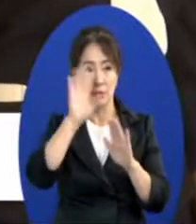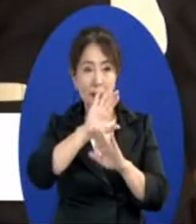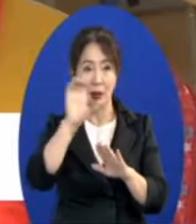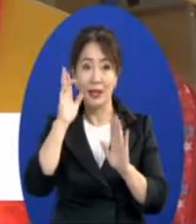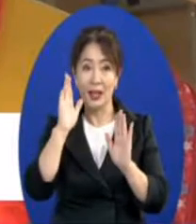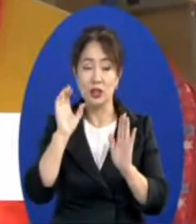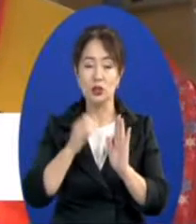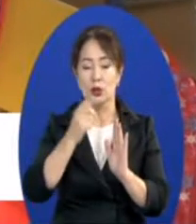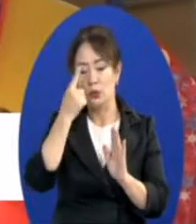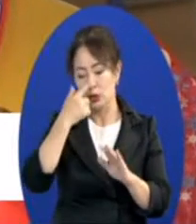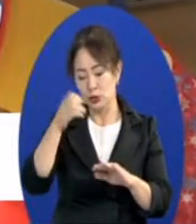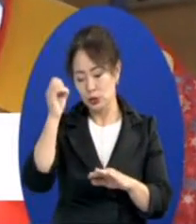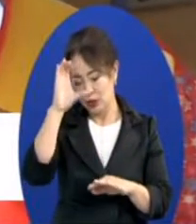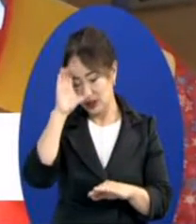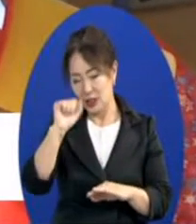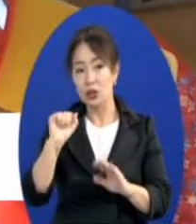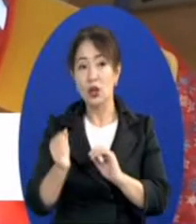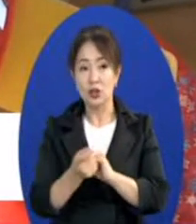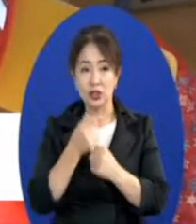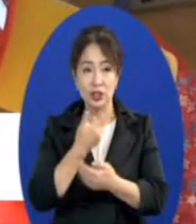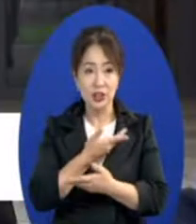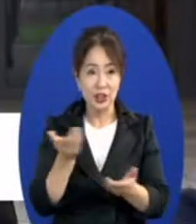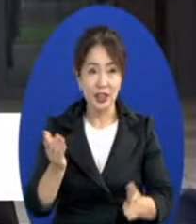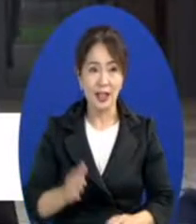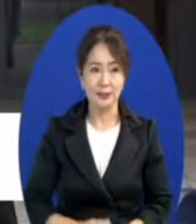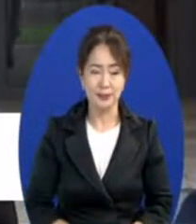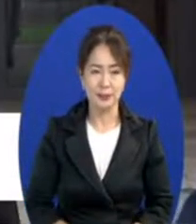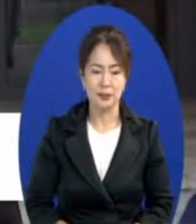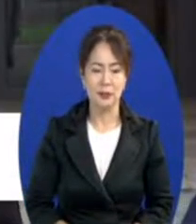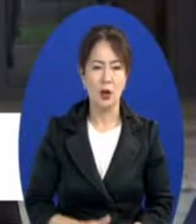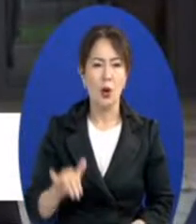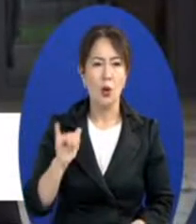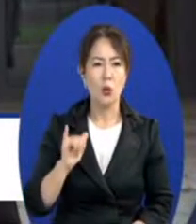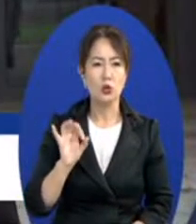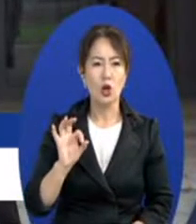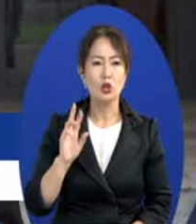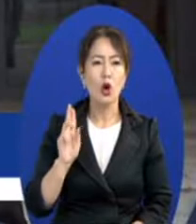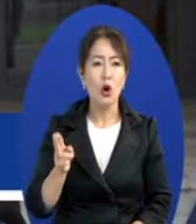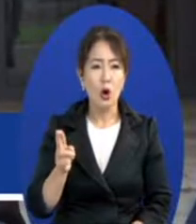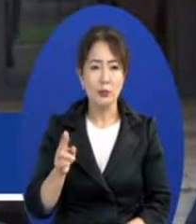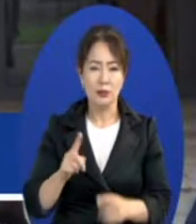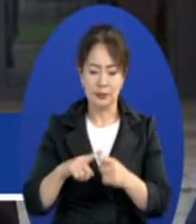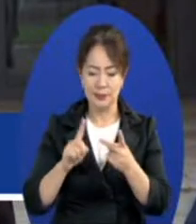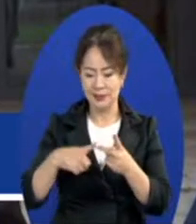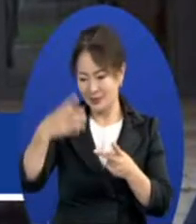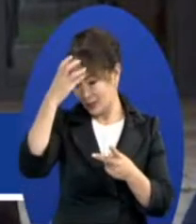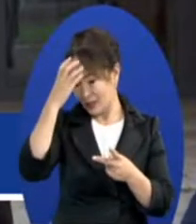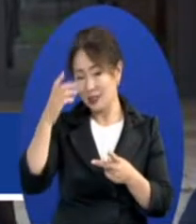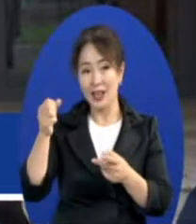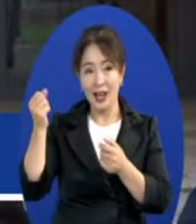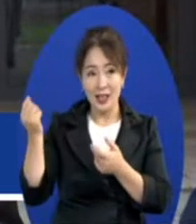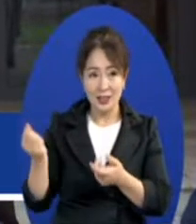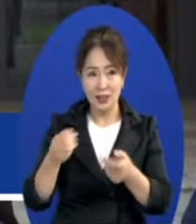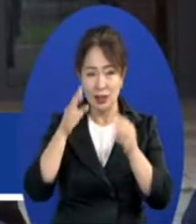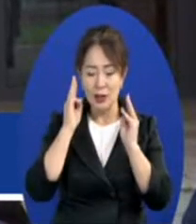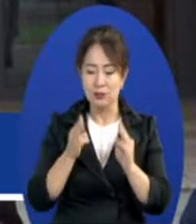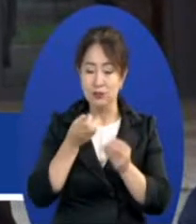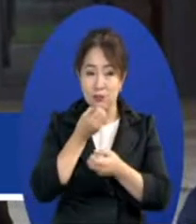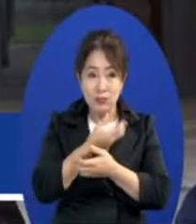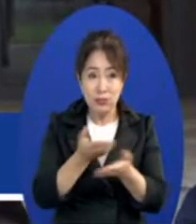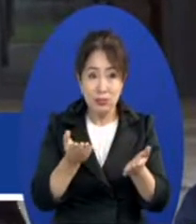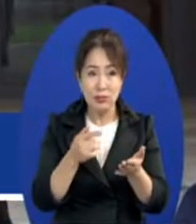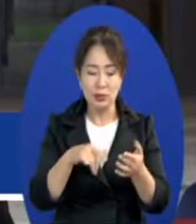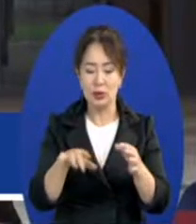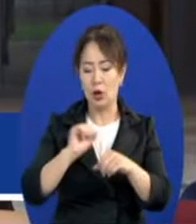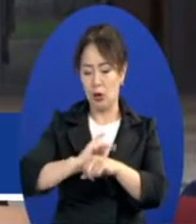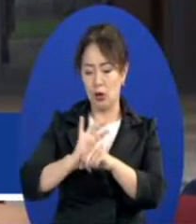анхаарах хэрэгтэй. Монгол Улсын ерхий сайд онцлсан юм аа. Улсын онцгой комиссаас засгийн газраас гаргаж байгаа энэ өндөржүүлсэн бэлэн